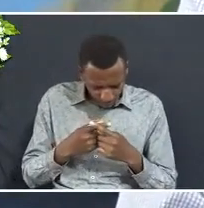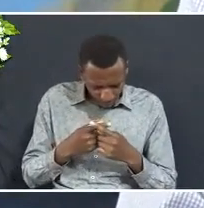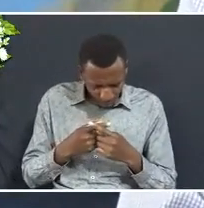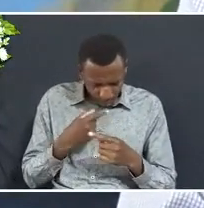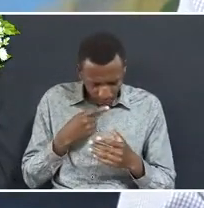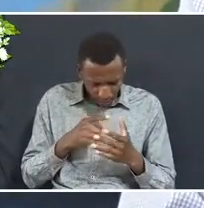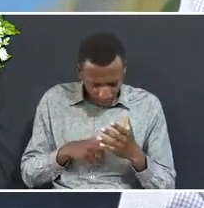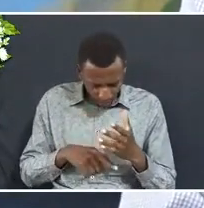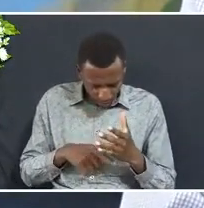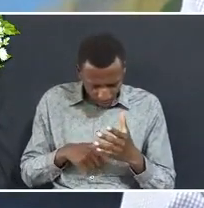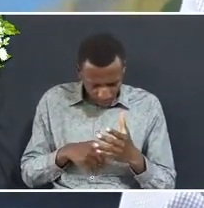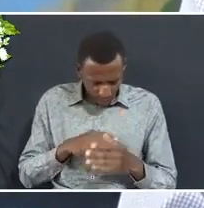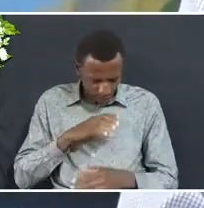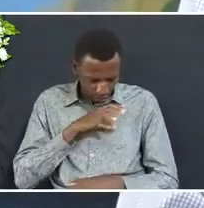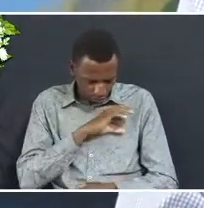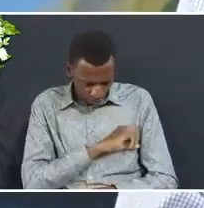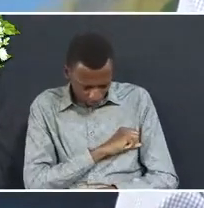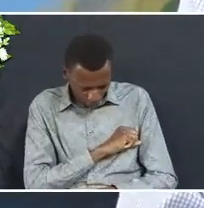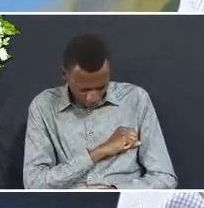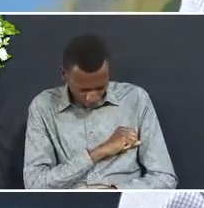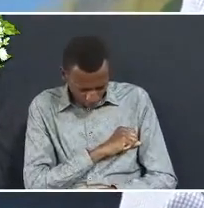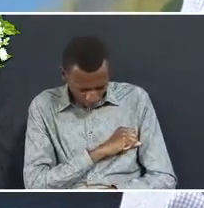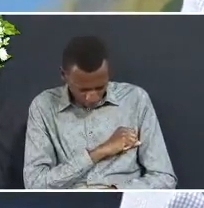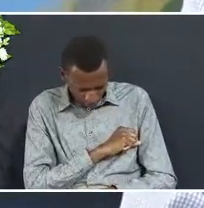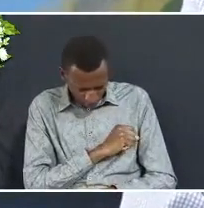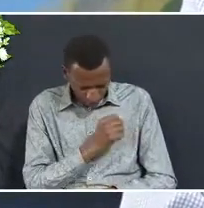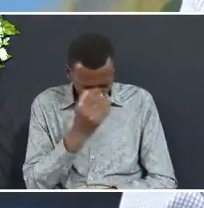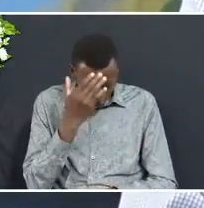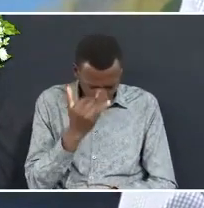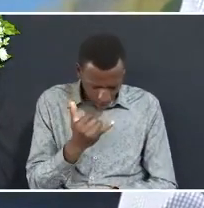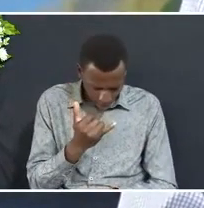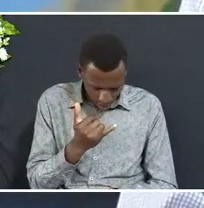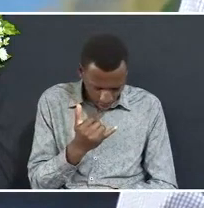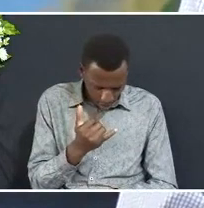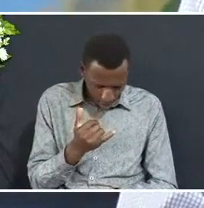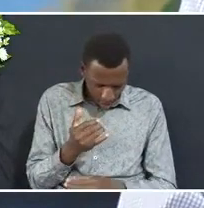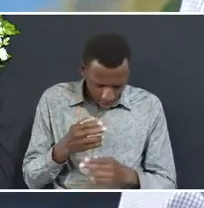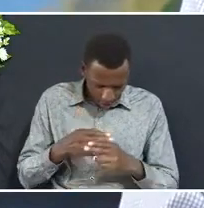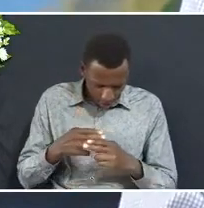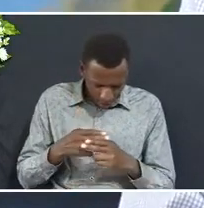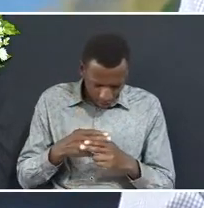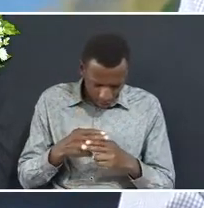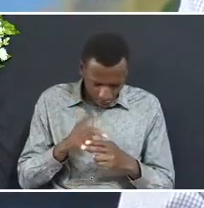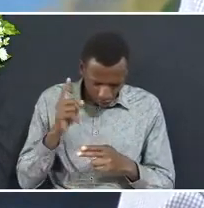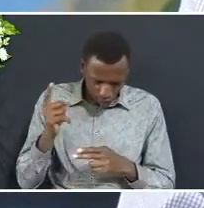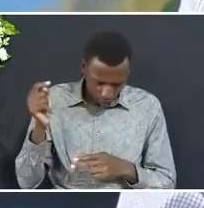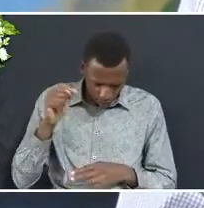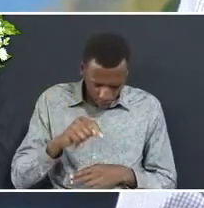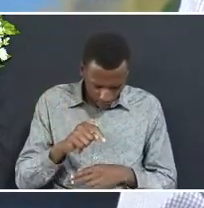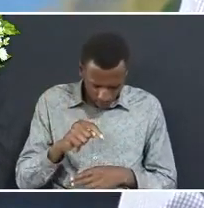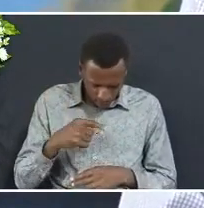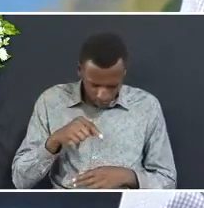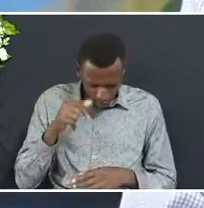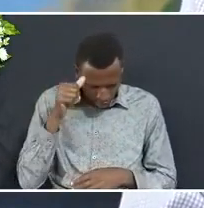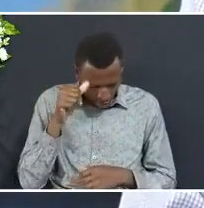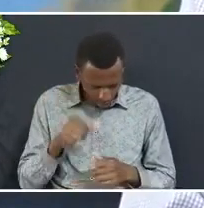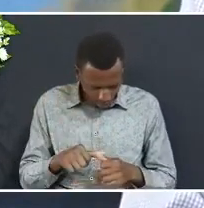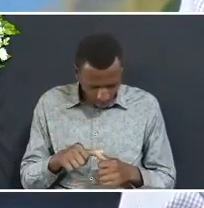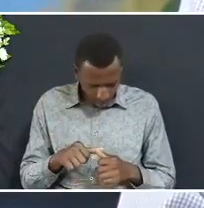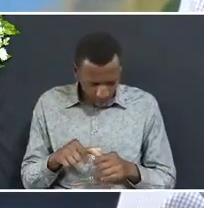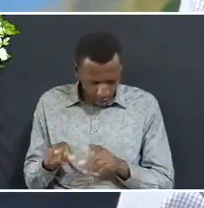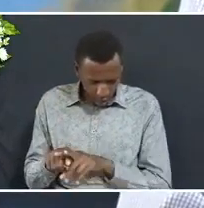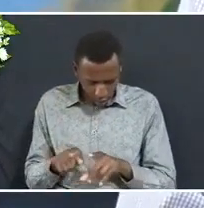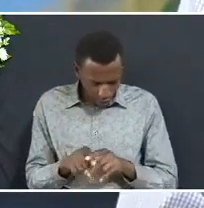kwamba vumilieni mwana wangu maana siku ya kurudi kwangu ipo karibu. Tunakumbuka hata na